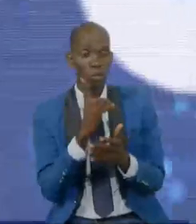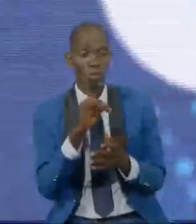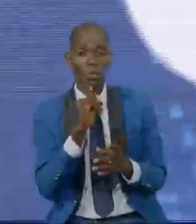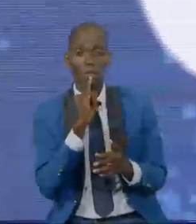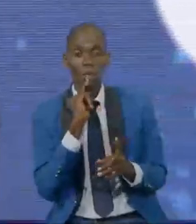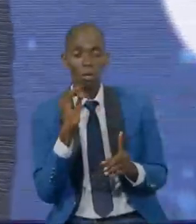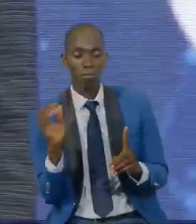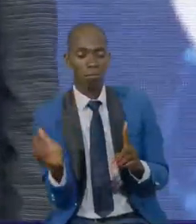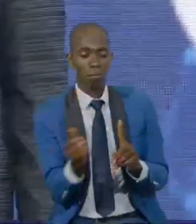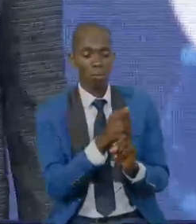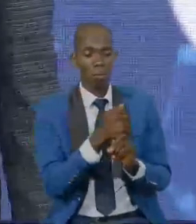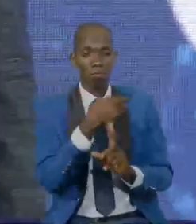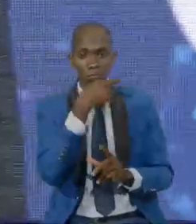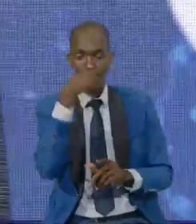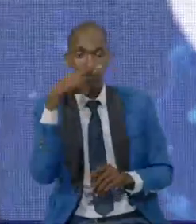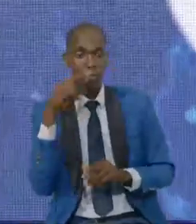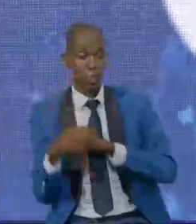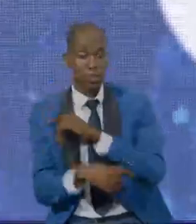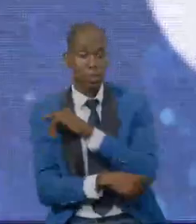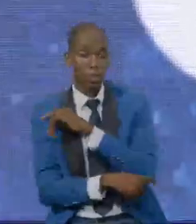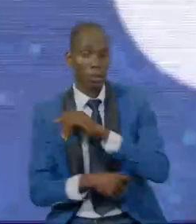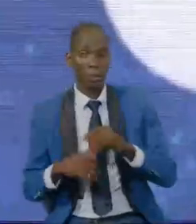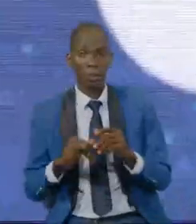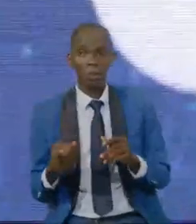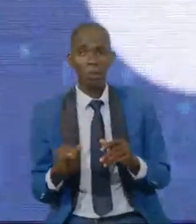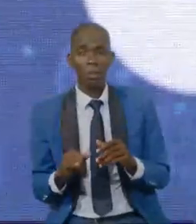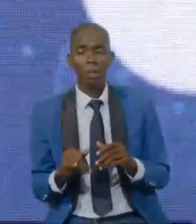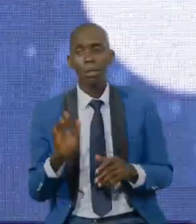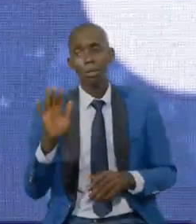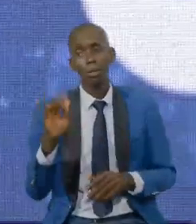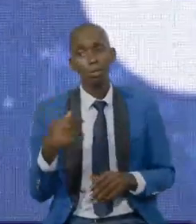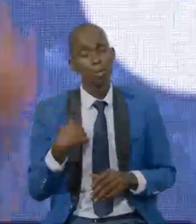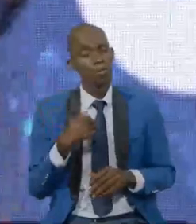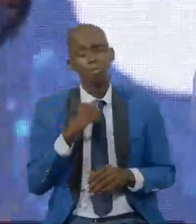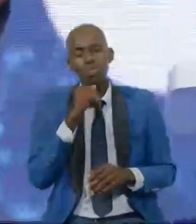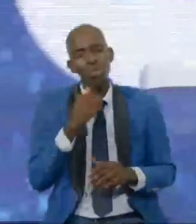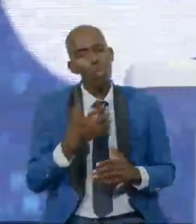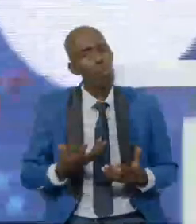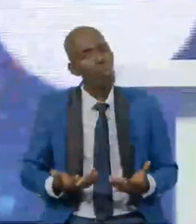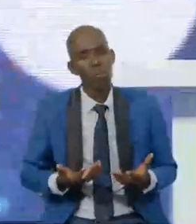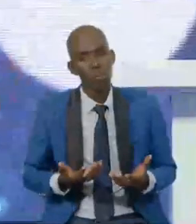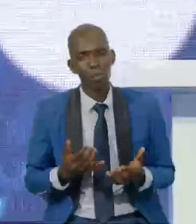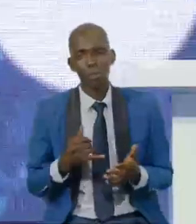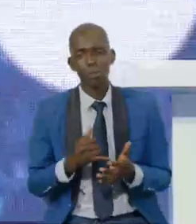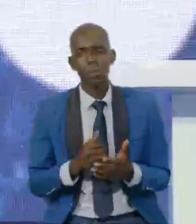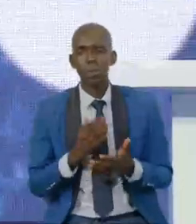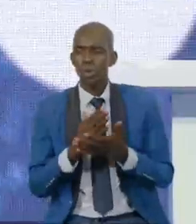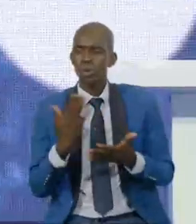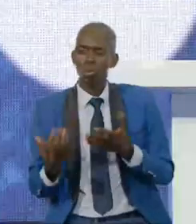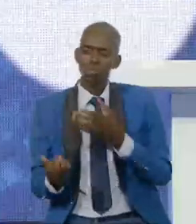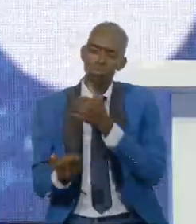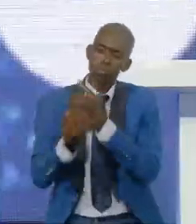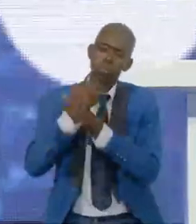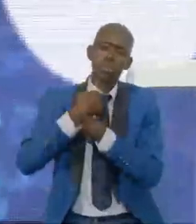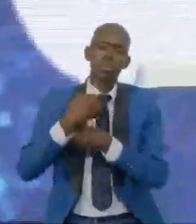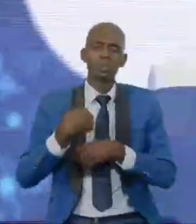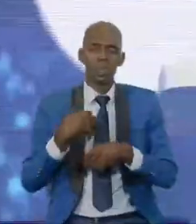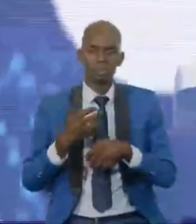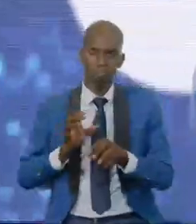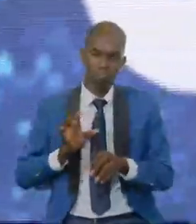Quelqu'un est pris en flagrant délit de vol. Il dit, ah ouais, je ne veux pas faire ça. Hein. Quelqu'un m'a dominé.